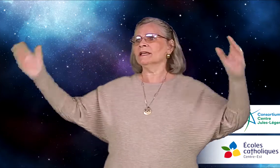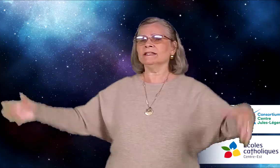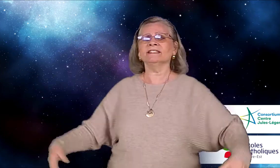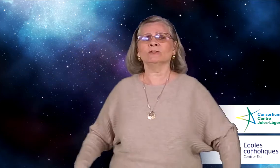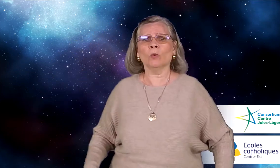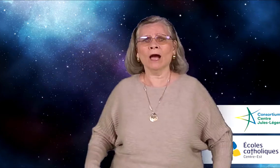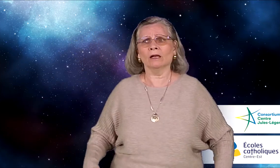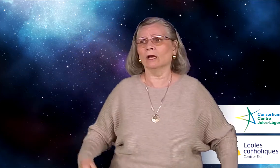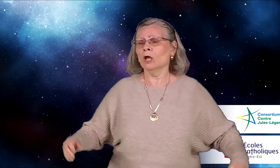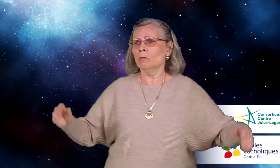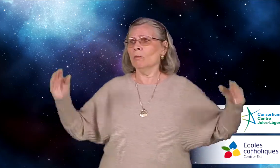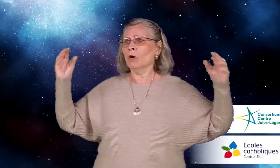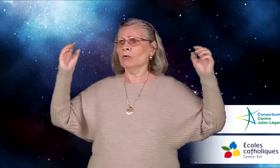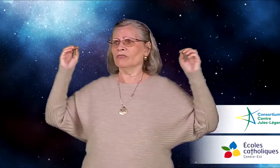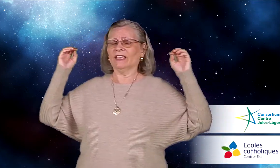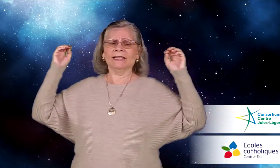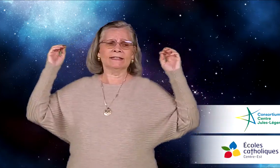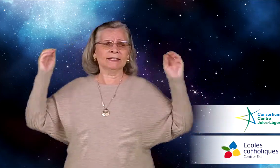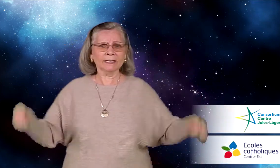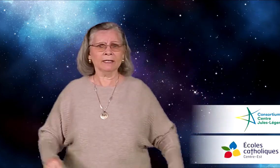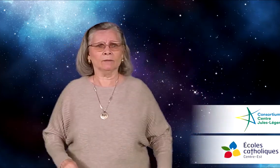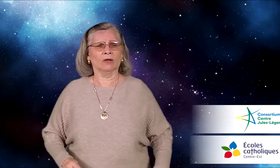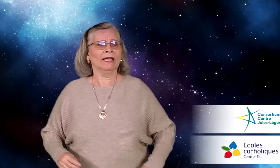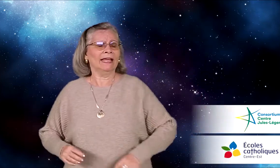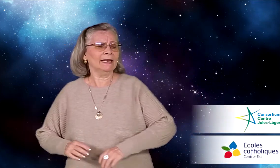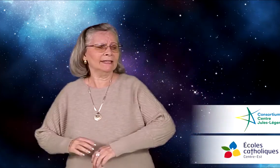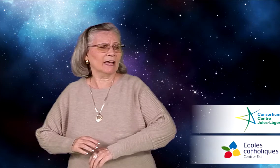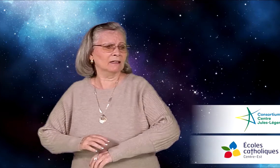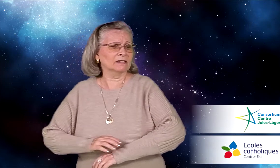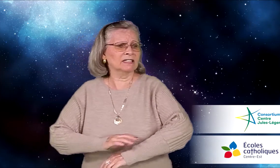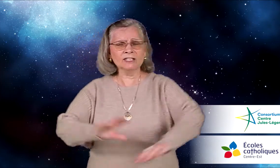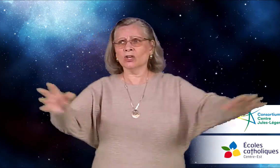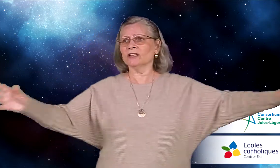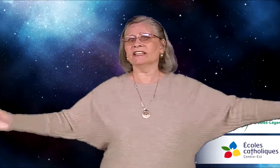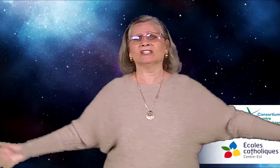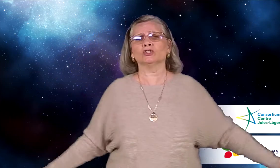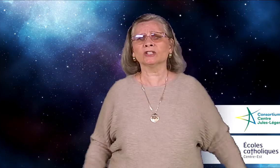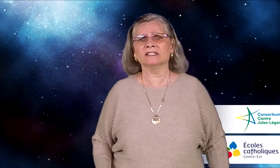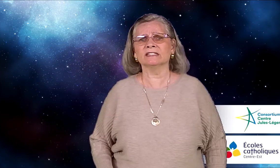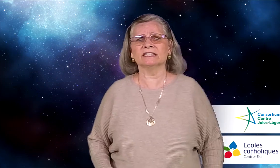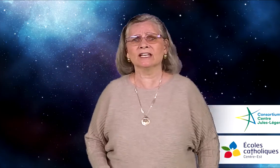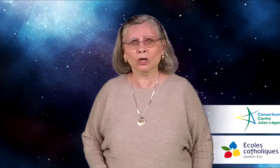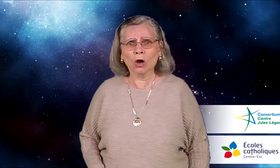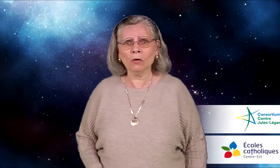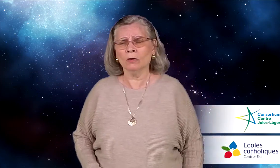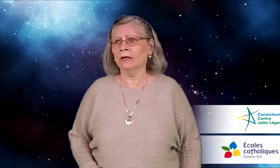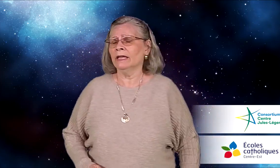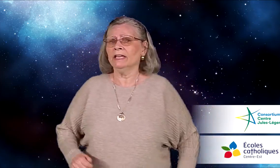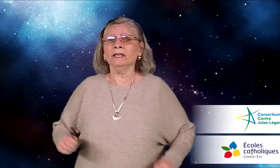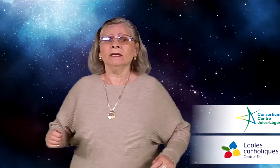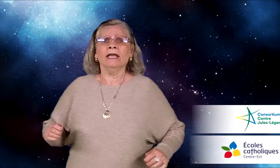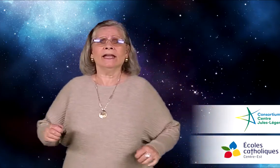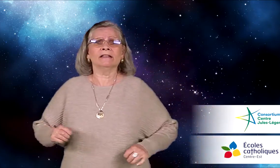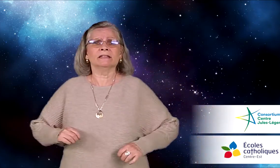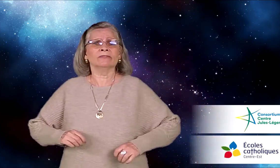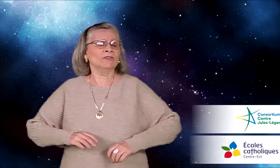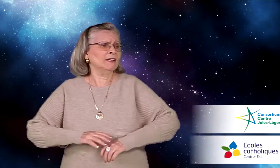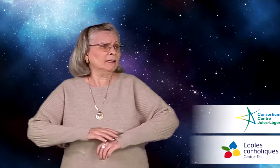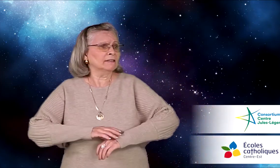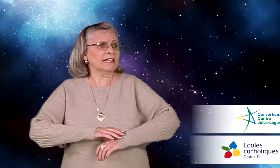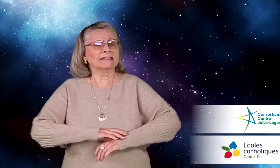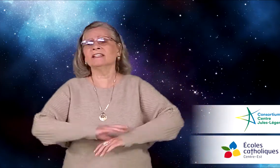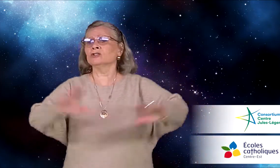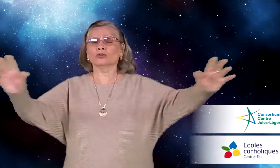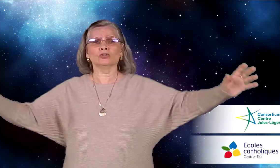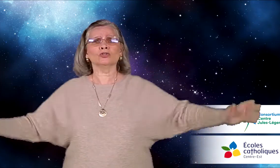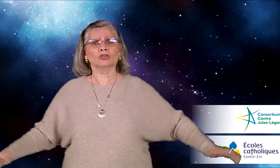conseil des étoiles. » Mauve est terrible. Elle est en désordre. est sortie de ses gonds. Et, elle fait